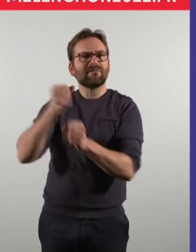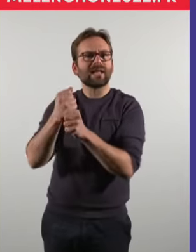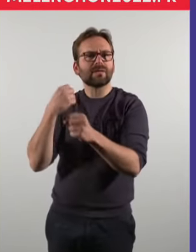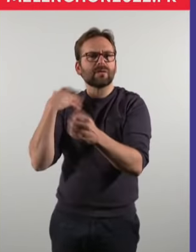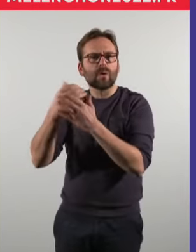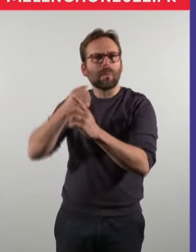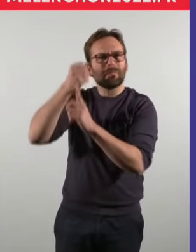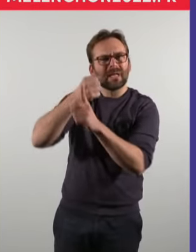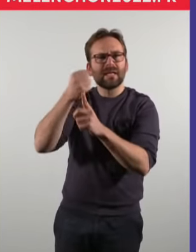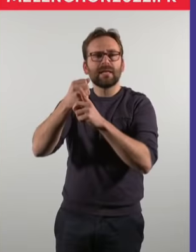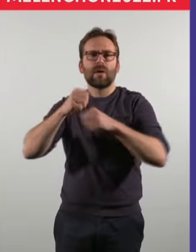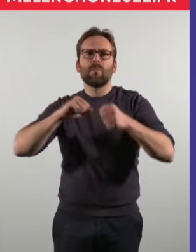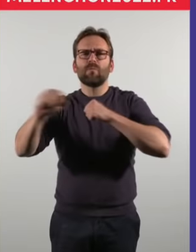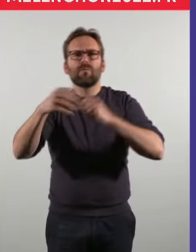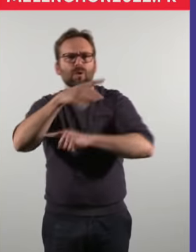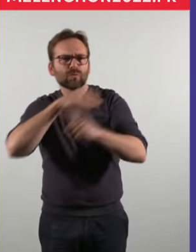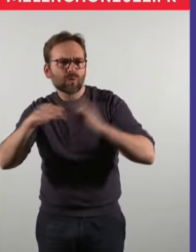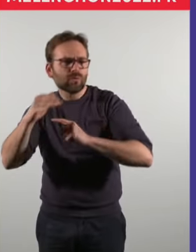les mouvements sociaux.